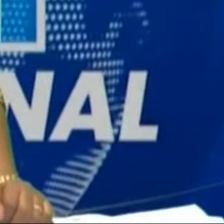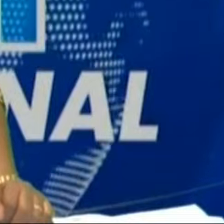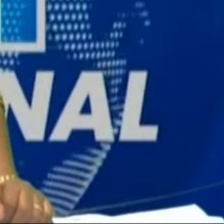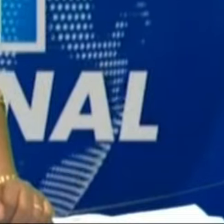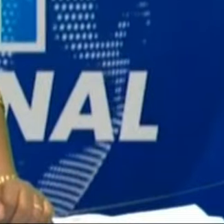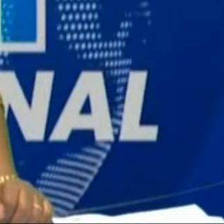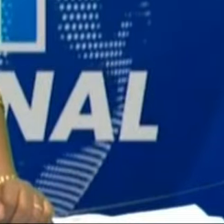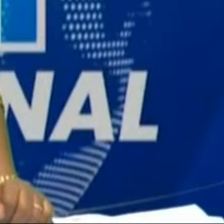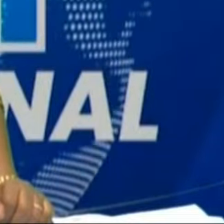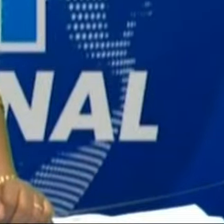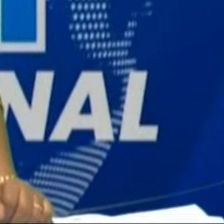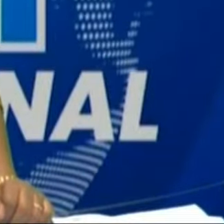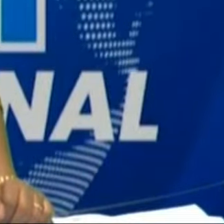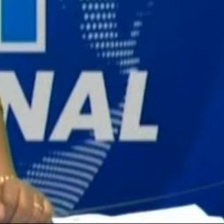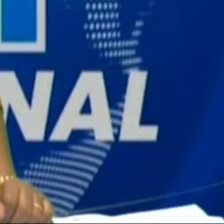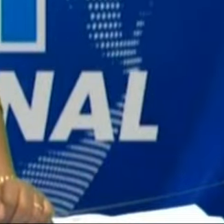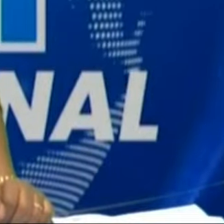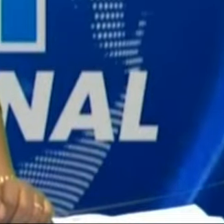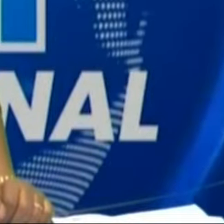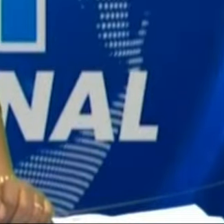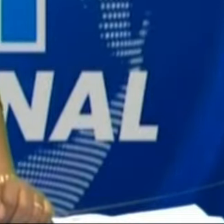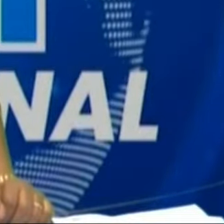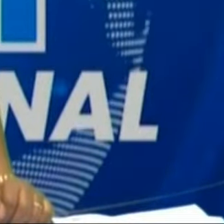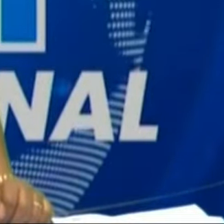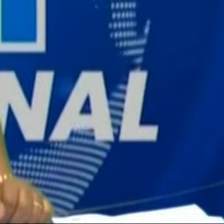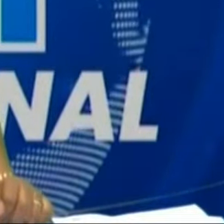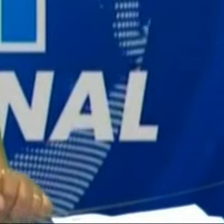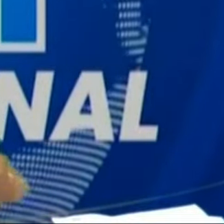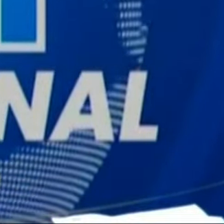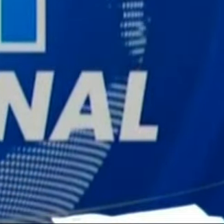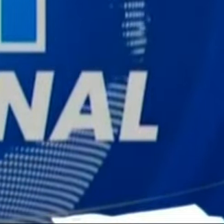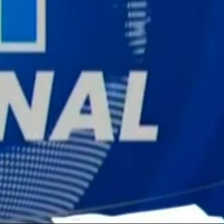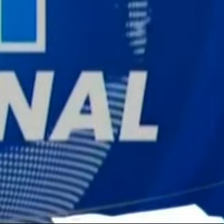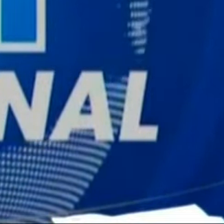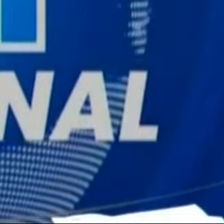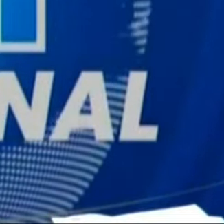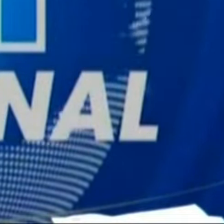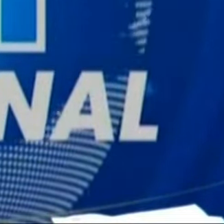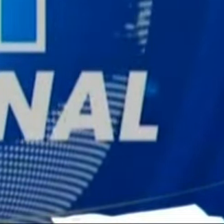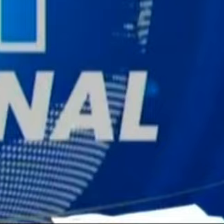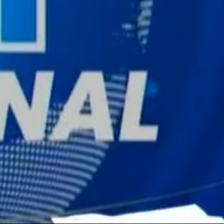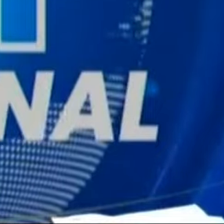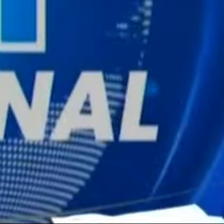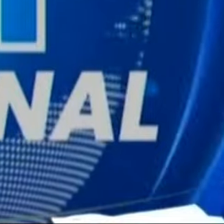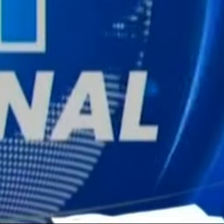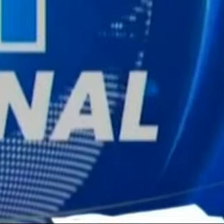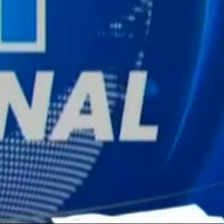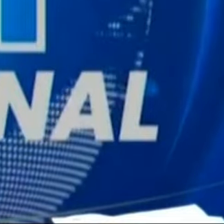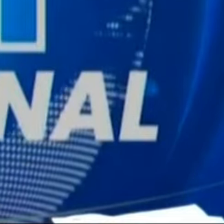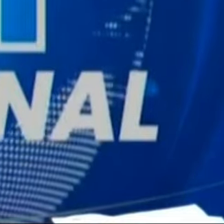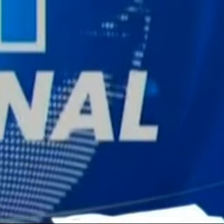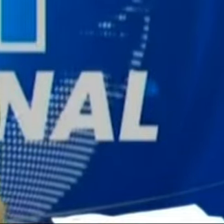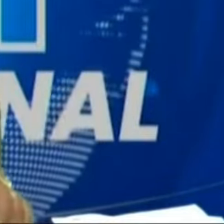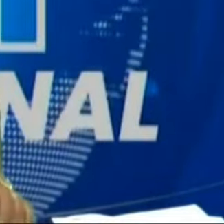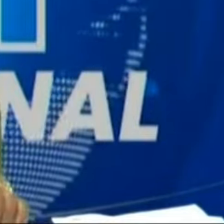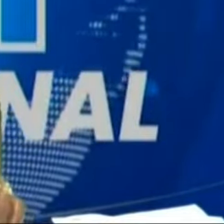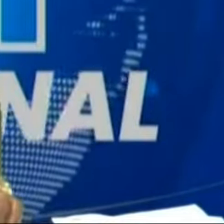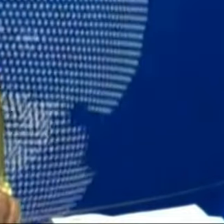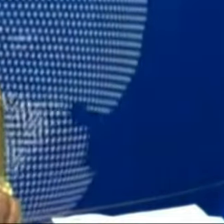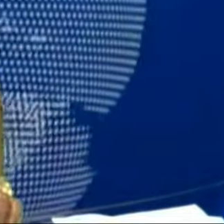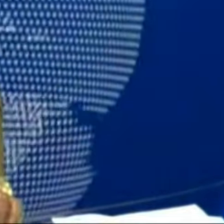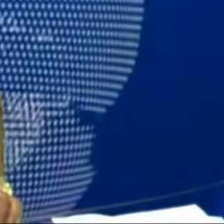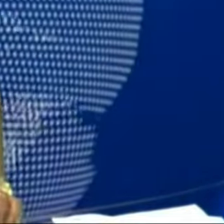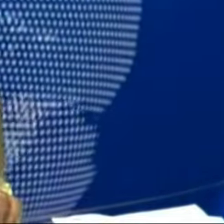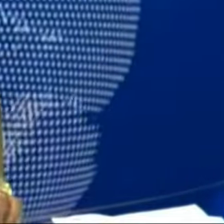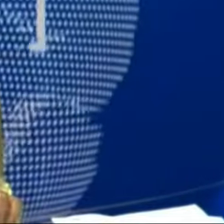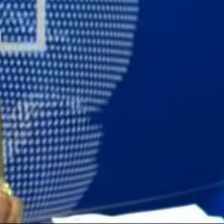bonsoir et merci de suivre ce journal. Au sommaire, journée mondiale de destruction des armes légères et petits calibres ce 9 juillet.